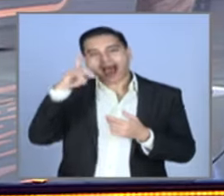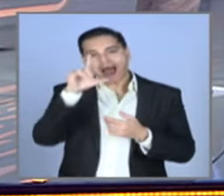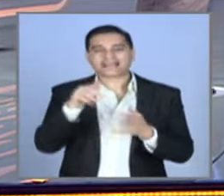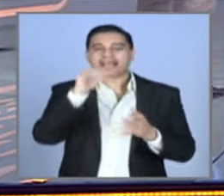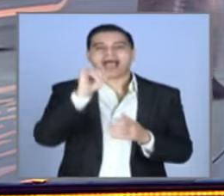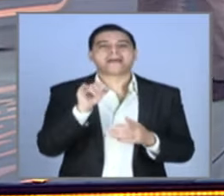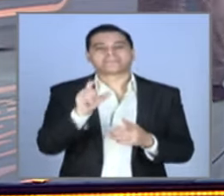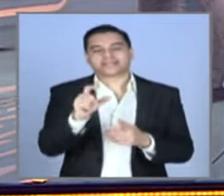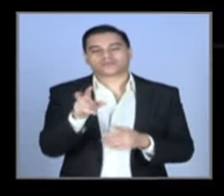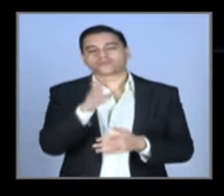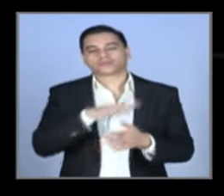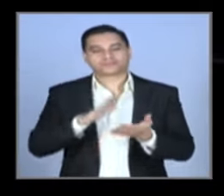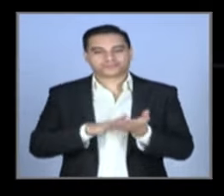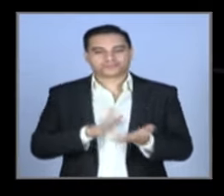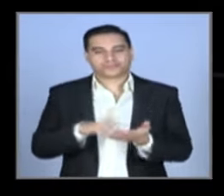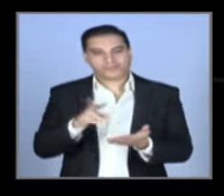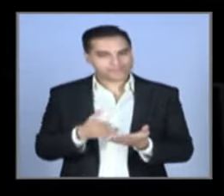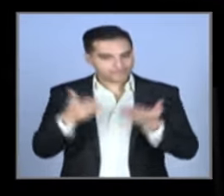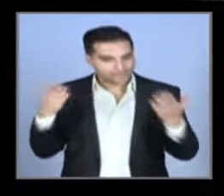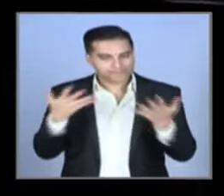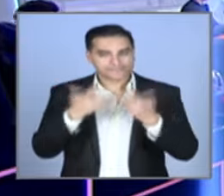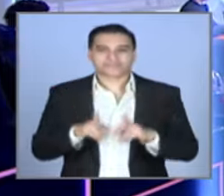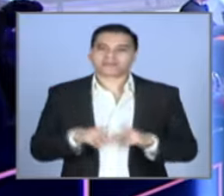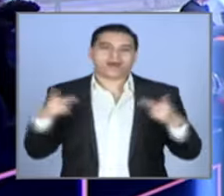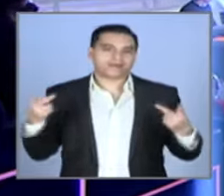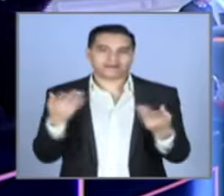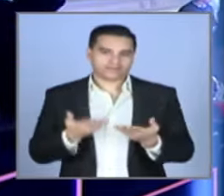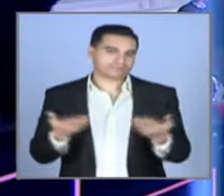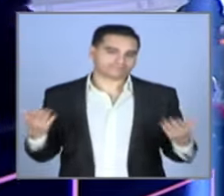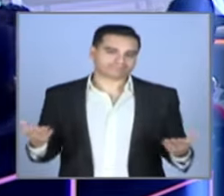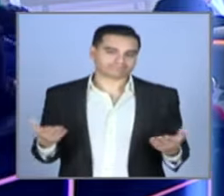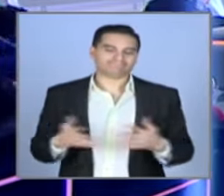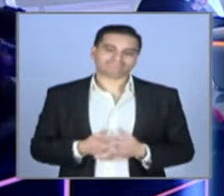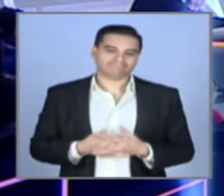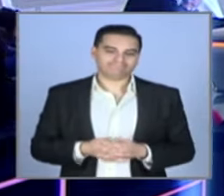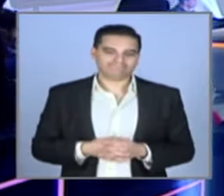وأيمن. اتفضل. النتيجة اتغيرت